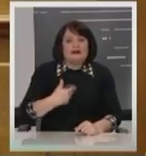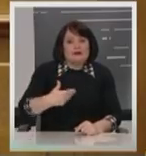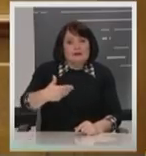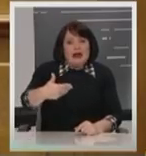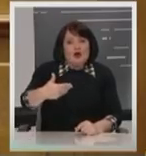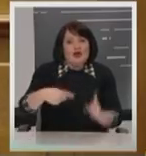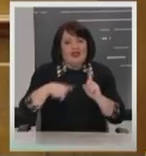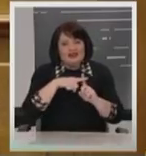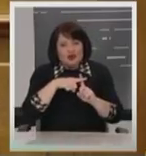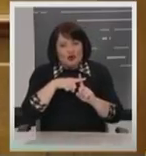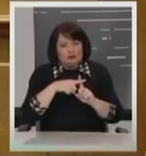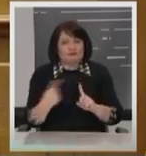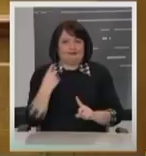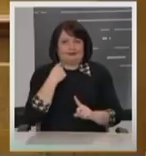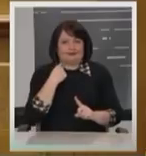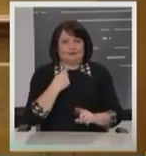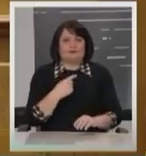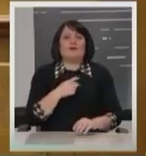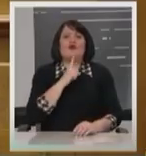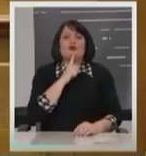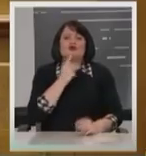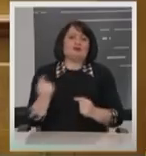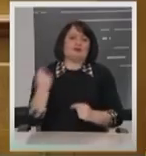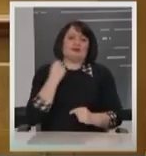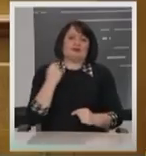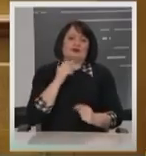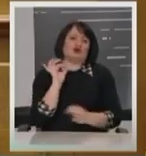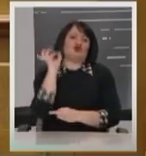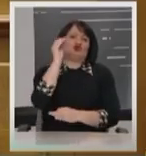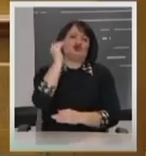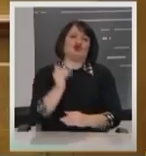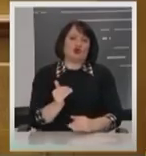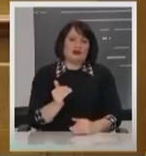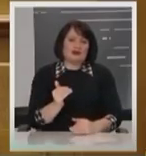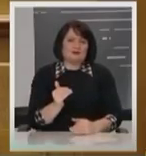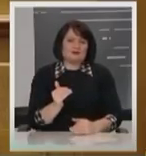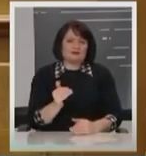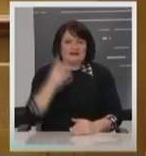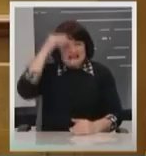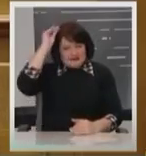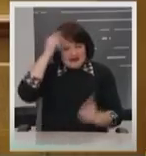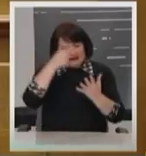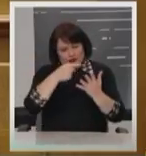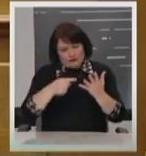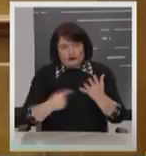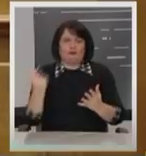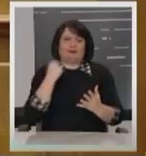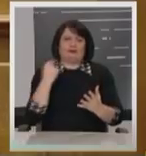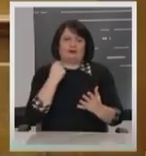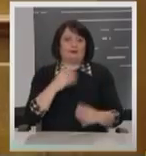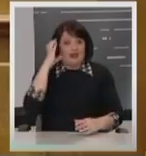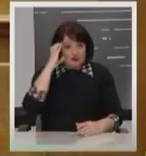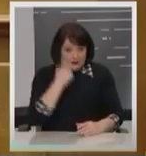προοπτική. Όπως χάνονται και όλοι οι στόχοι που είχε θέσει ο κύριος Τσίπρας.